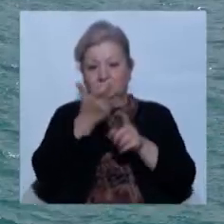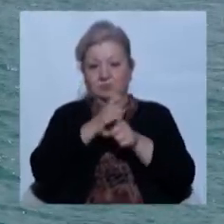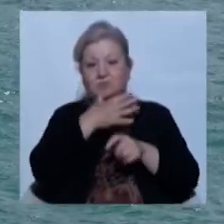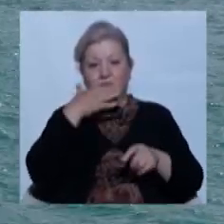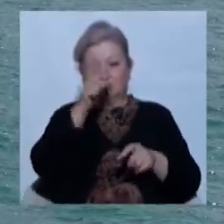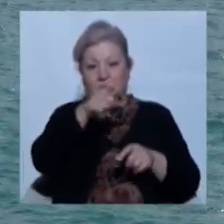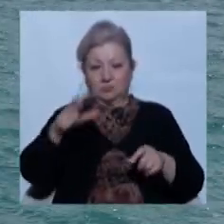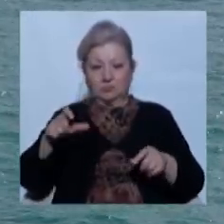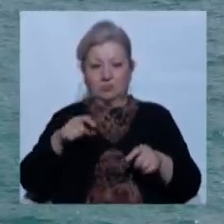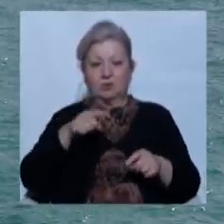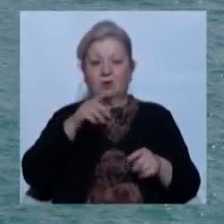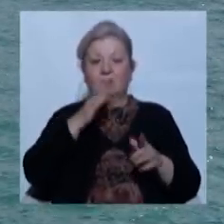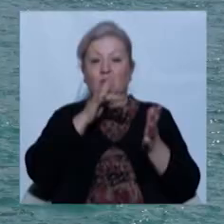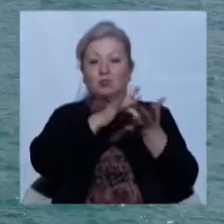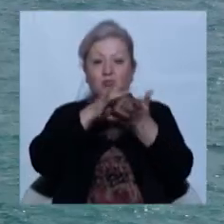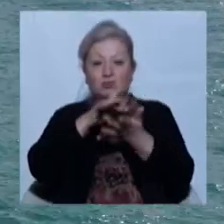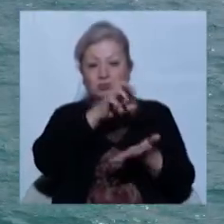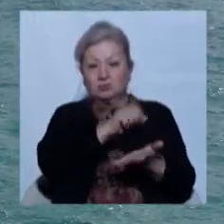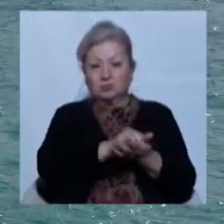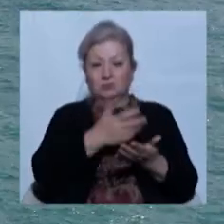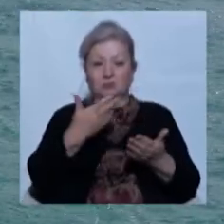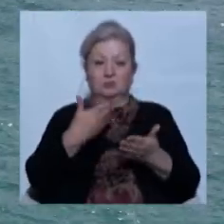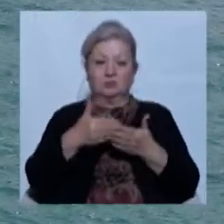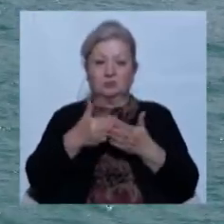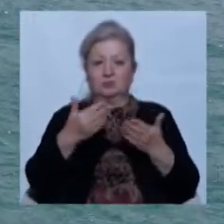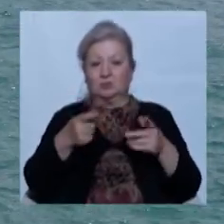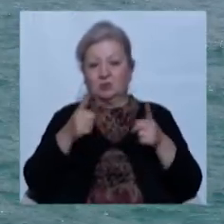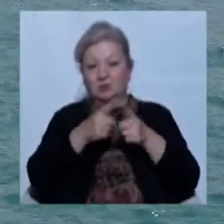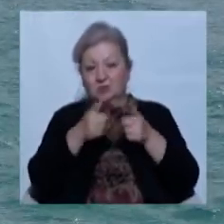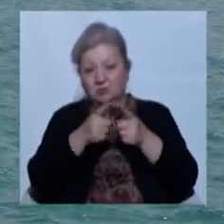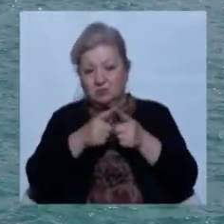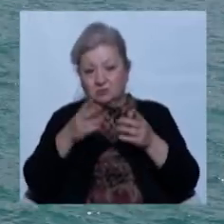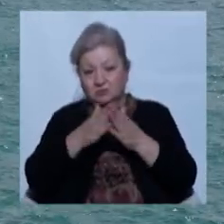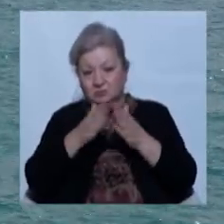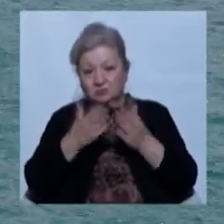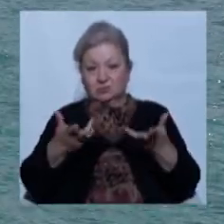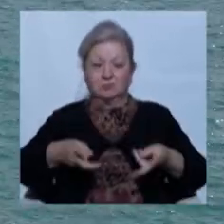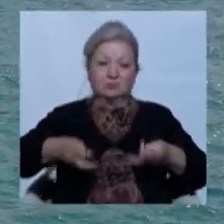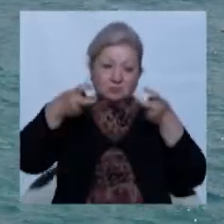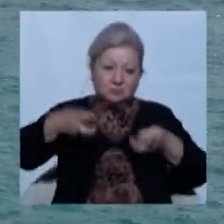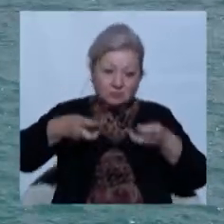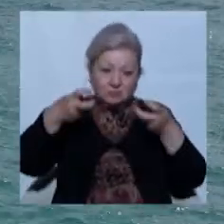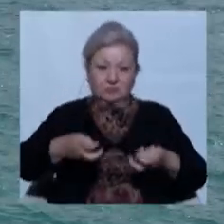ტურიზმით დაკავება, ვთქვათ, იქ გაქირავება, ვთქვათ, იქნება, ვთქვათ, სახლების თუ სასტუმროების